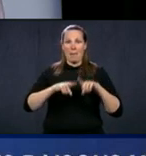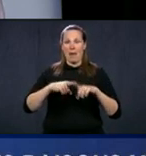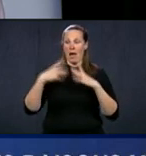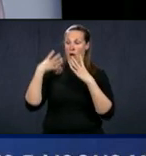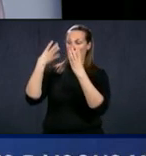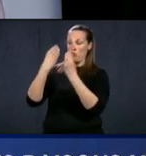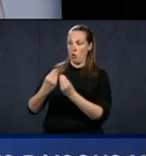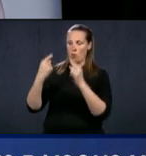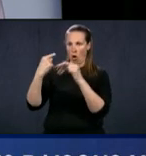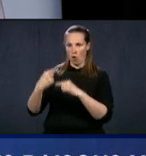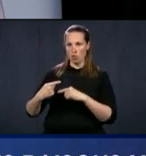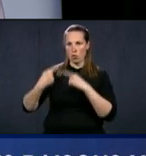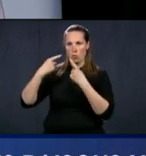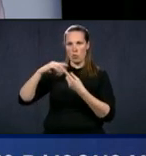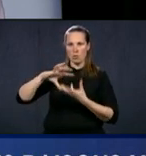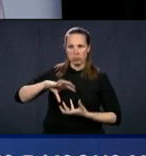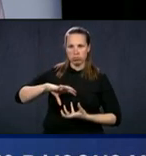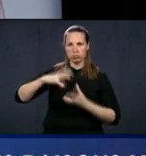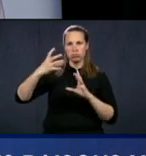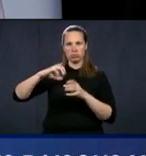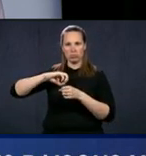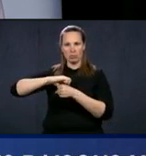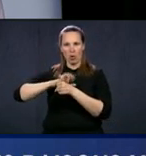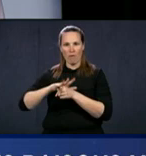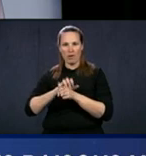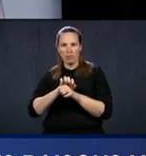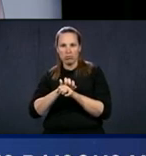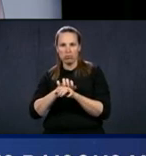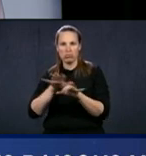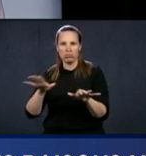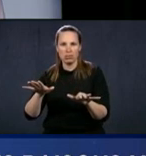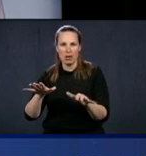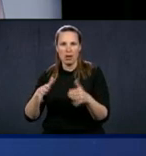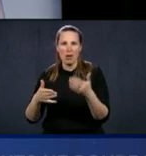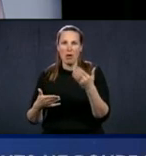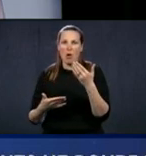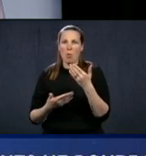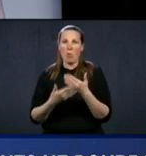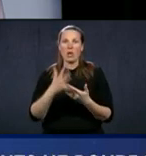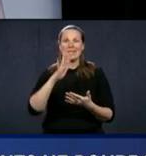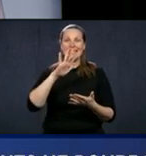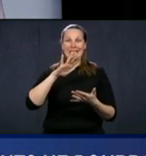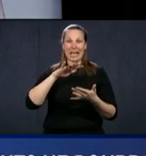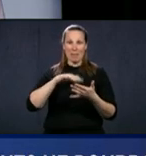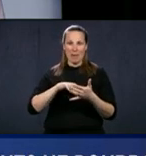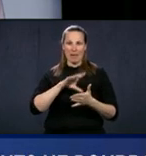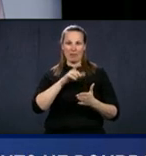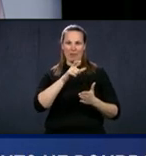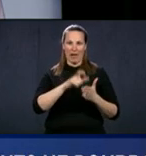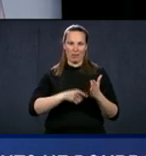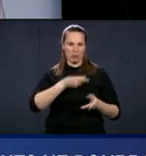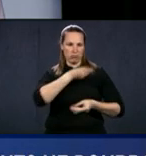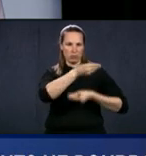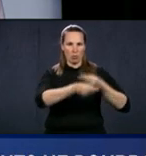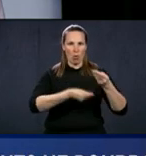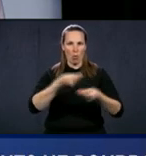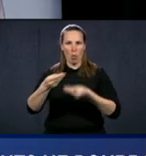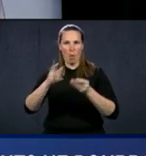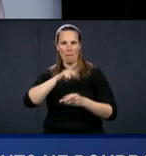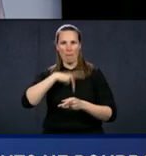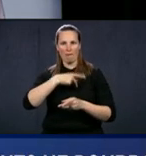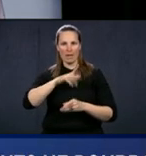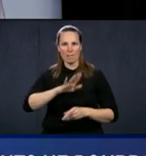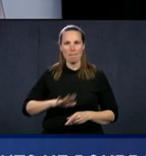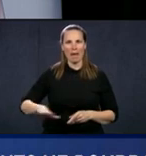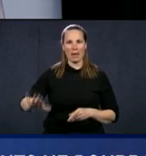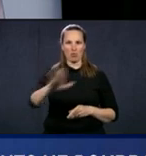de la pandémie, on est à un peu plus de 5 000 contraventions qui ont été données dans l'ensemble du Québec par